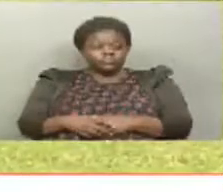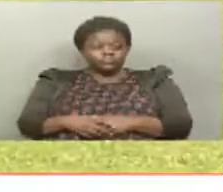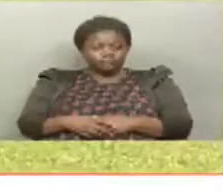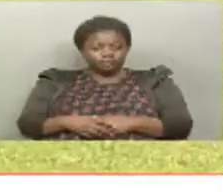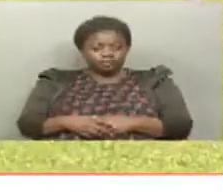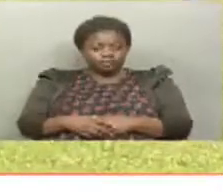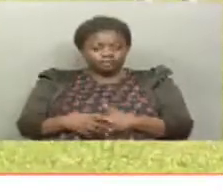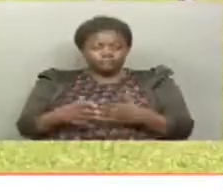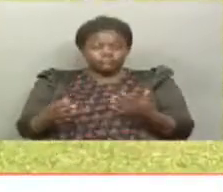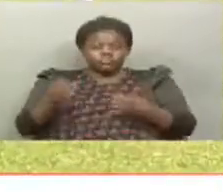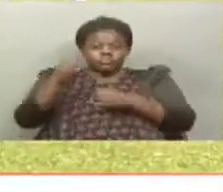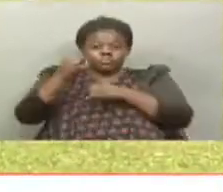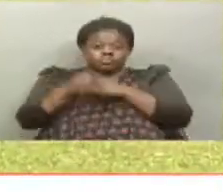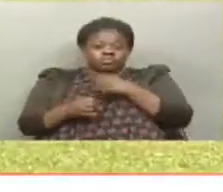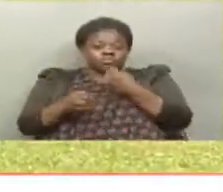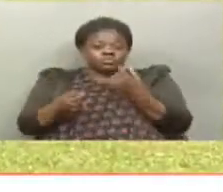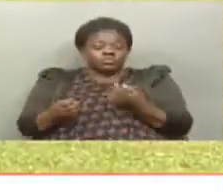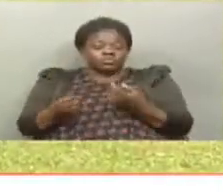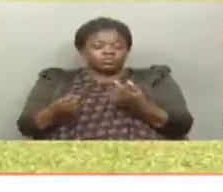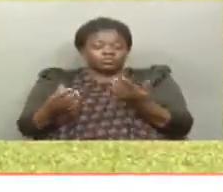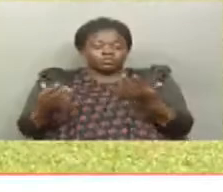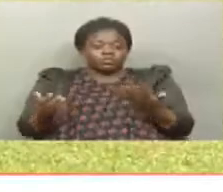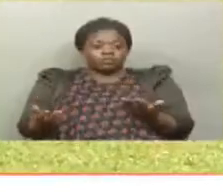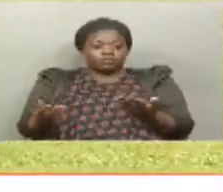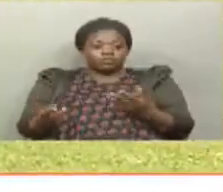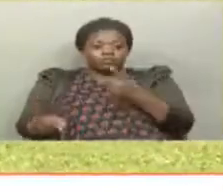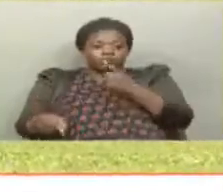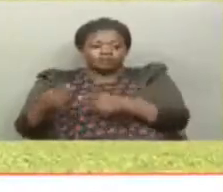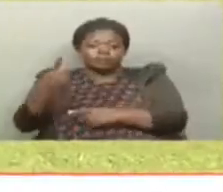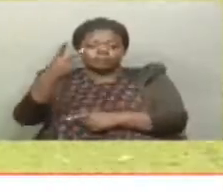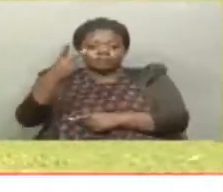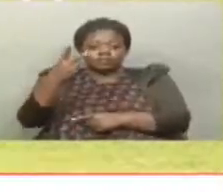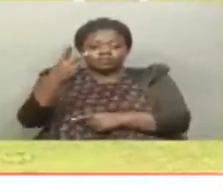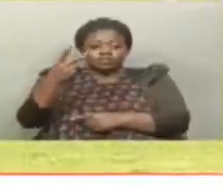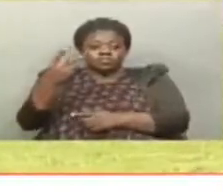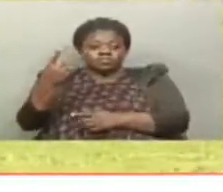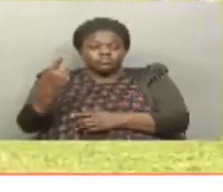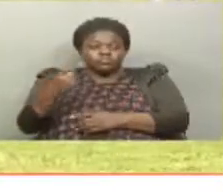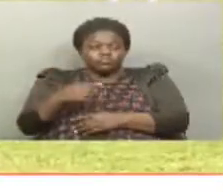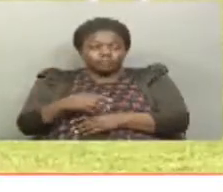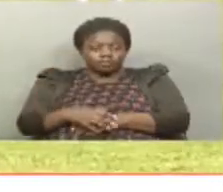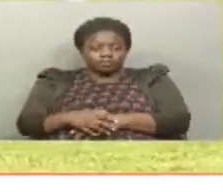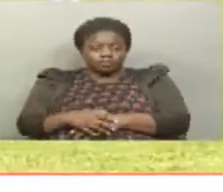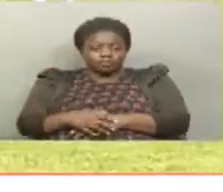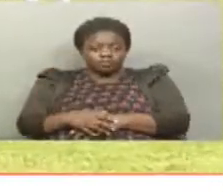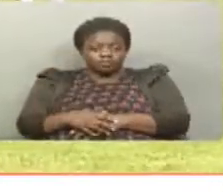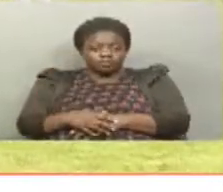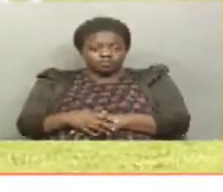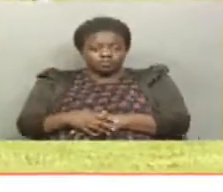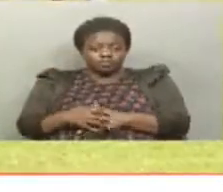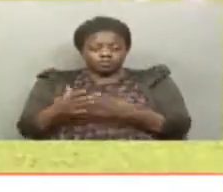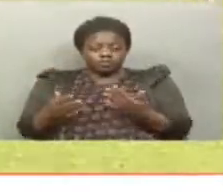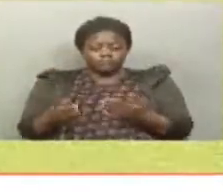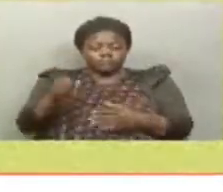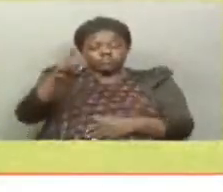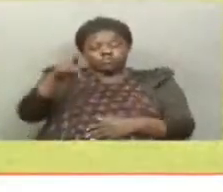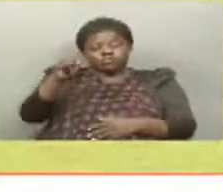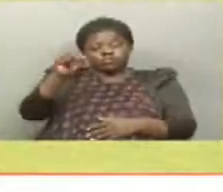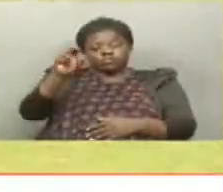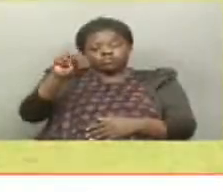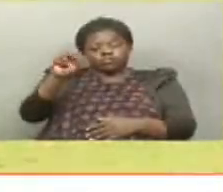Ekirundu ekisooka kiwedde nga St. Lawrence ekikulembedde ne goal 2-1. Esteveddwa omuzannyi Bruno Bunyanga nga kubaddeko ya penalty